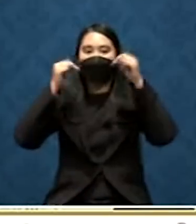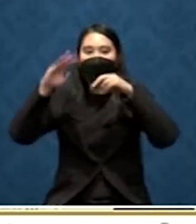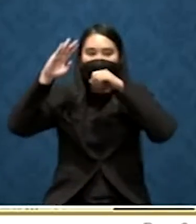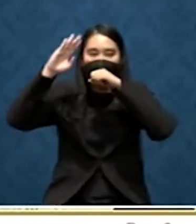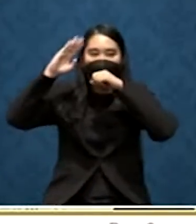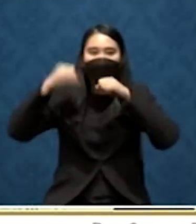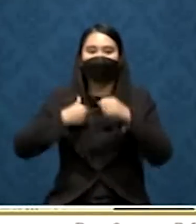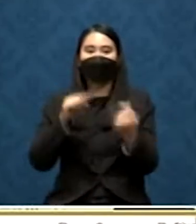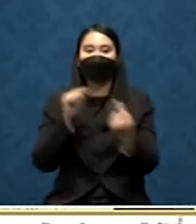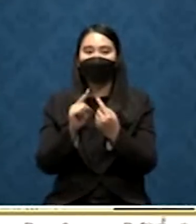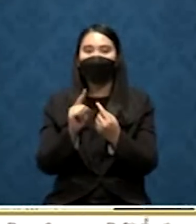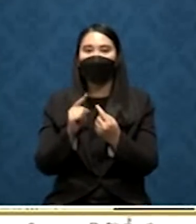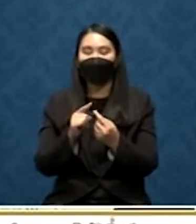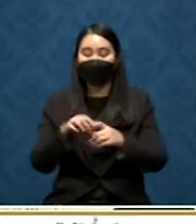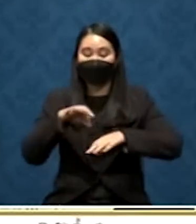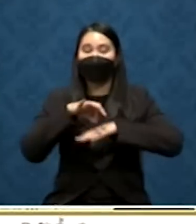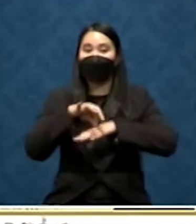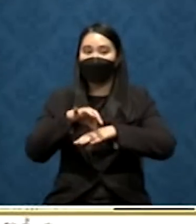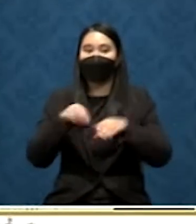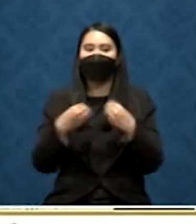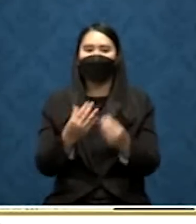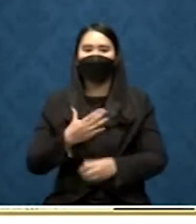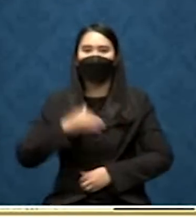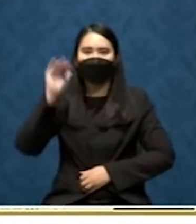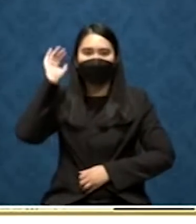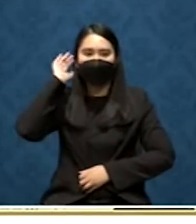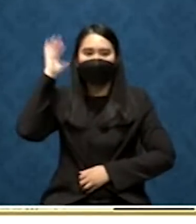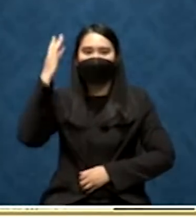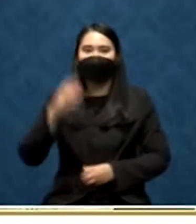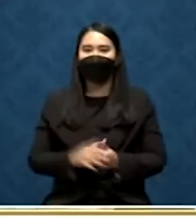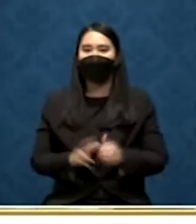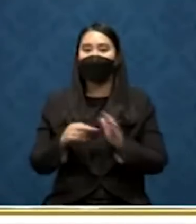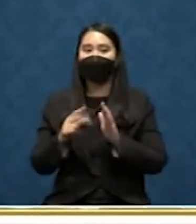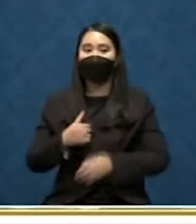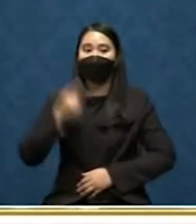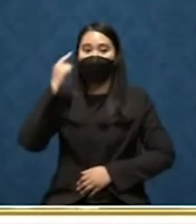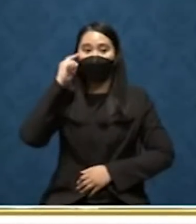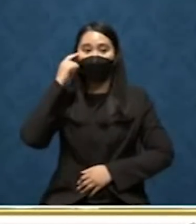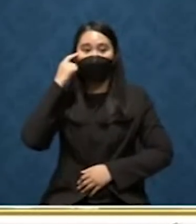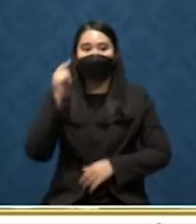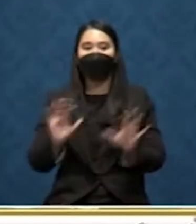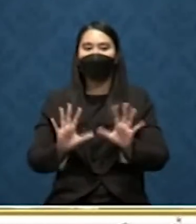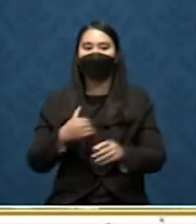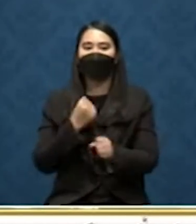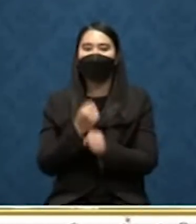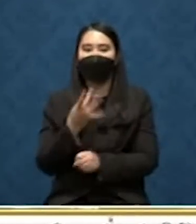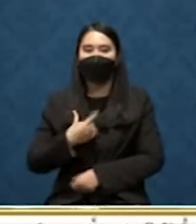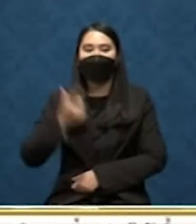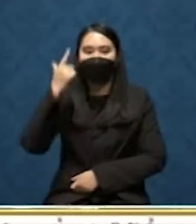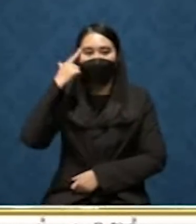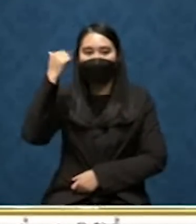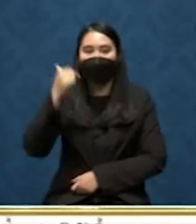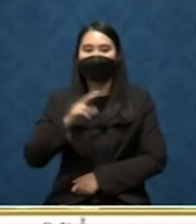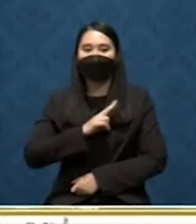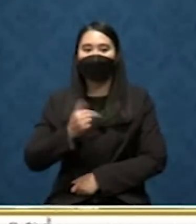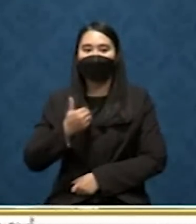สอช.ที้ตั้งคนแบบนี้มาผมไมเชื่อหอครั ถamas nick ไม่รู้อยู่แรใจว่าท่กำลทำอะไรอยู่ไม่